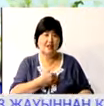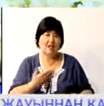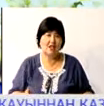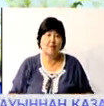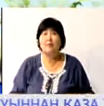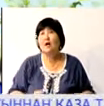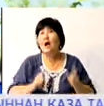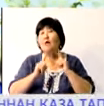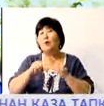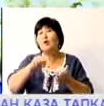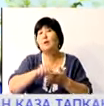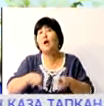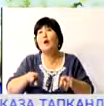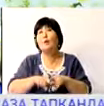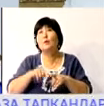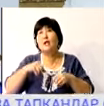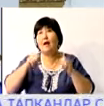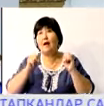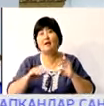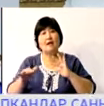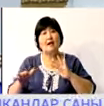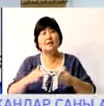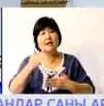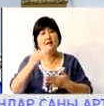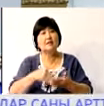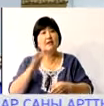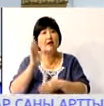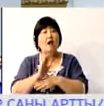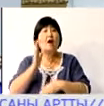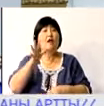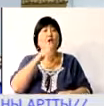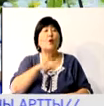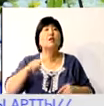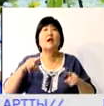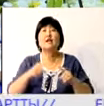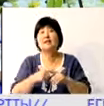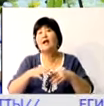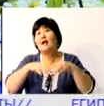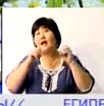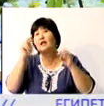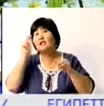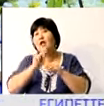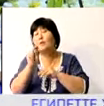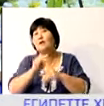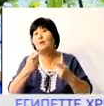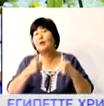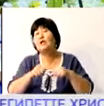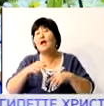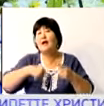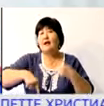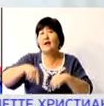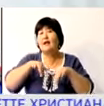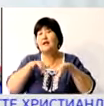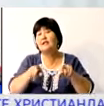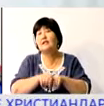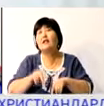Форум қатысушылары ортақ ұсыныстар негізінде арнайы шаралар тізбесін қабылдады. Алдағы уақытта техникалық және кәсіптік білім беру ұйымдарында кәсіпкерлік негіздері